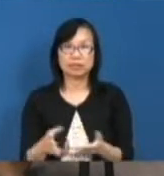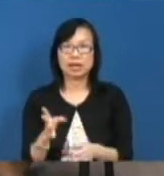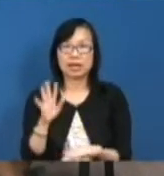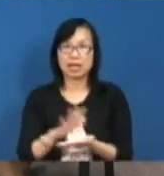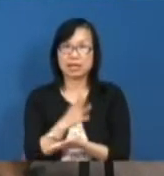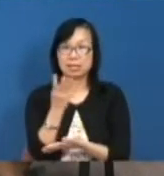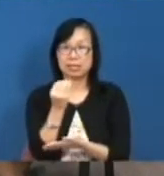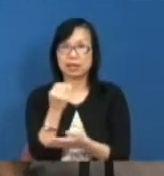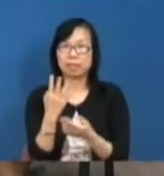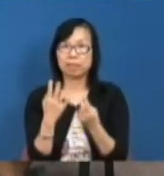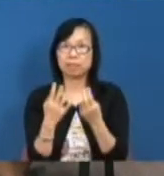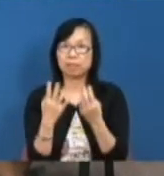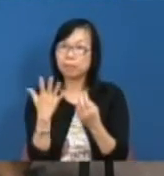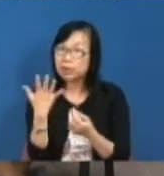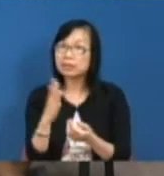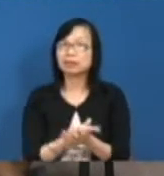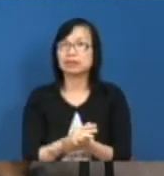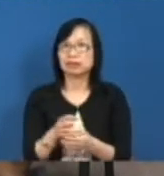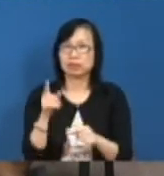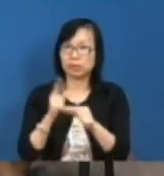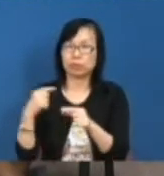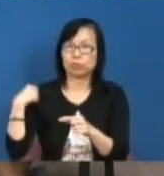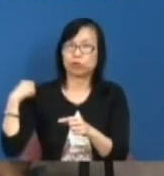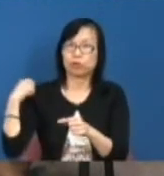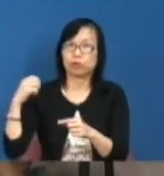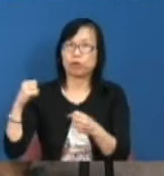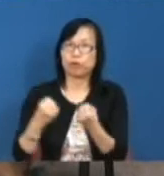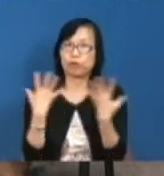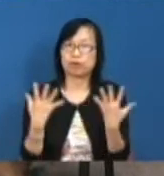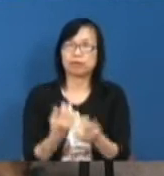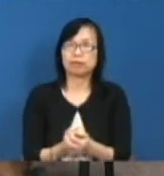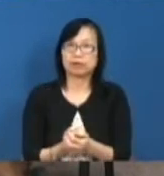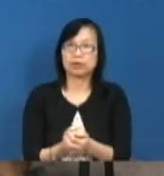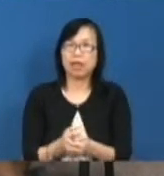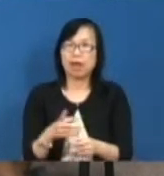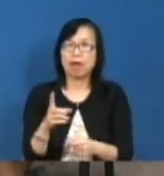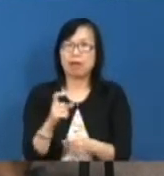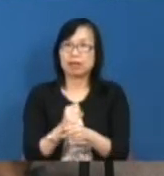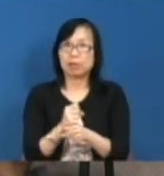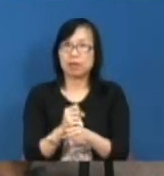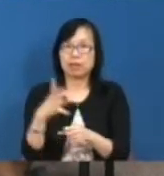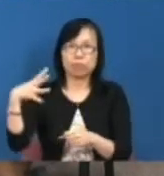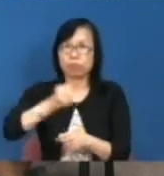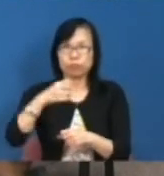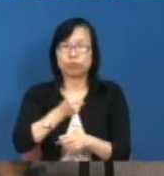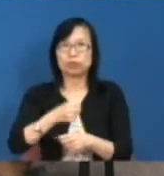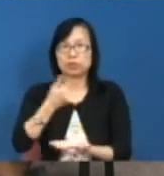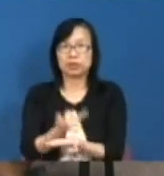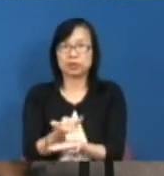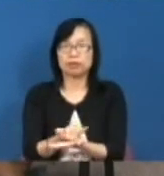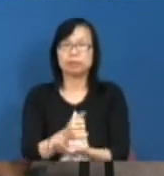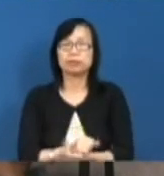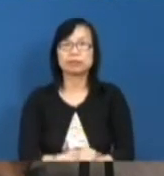45年前嘅今日咧，就中國發生咗一個劃時代嘅事件。就是毛澤東瓜柴， 嗯， 那天呢也都